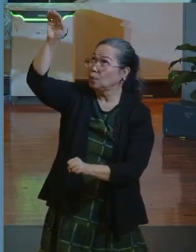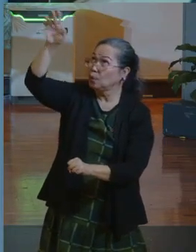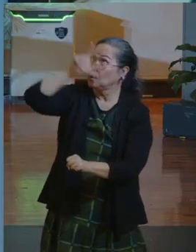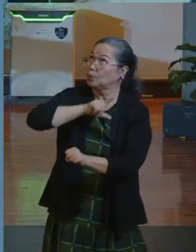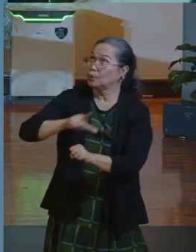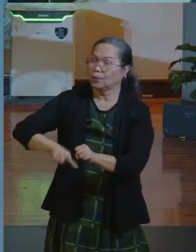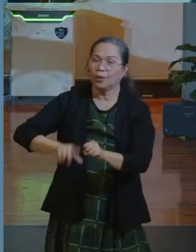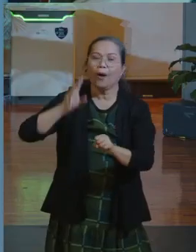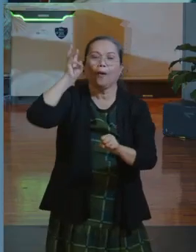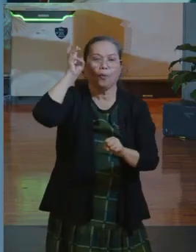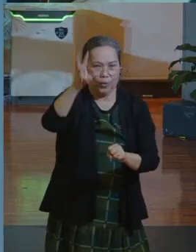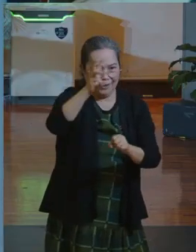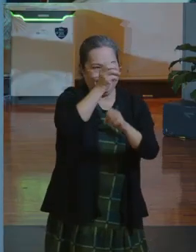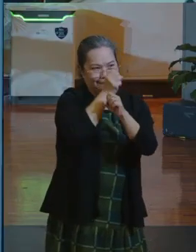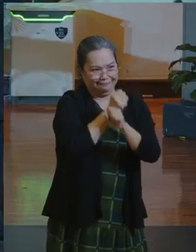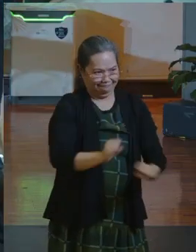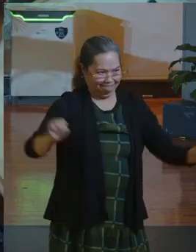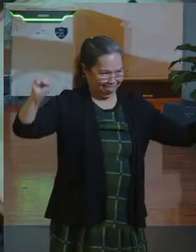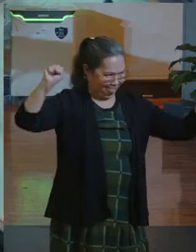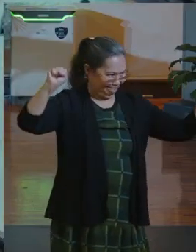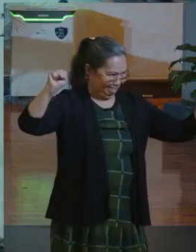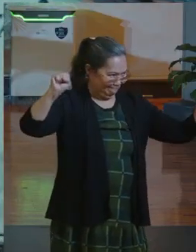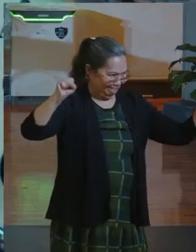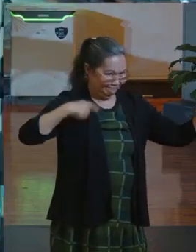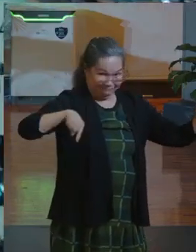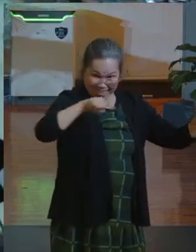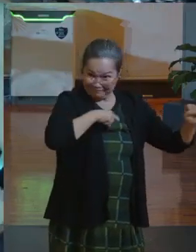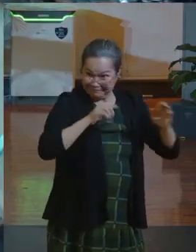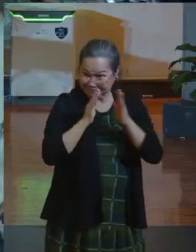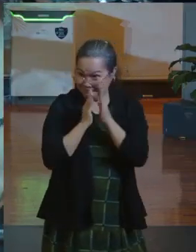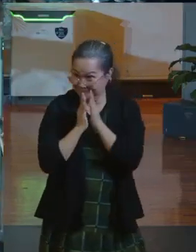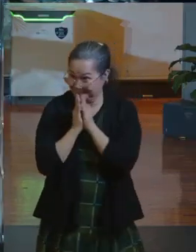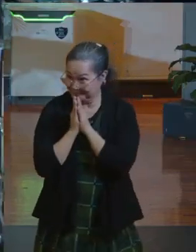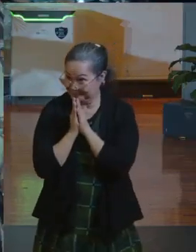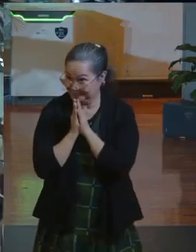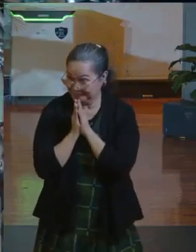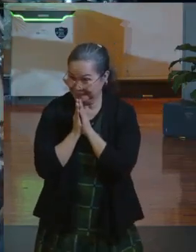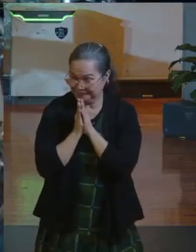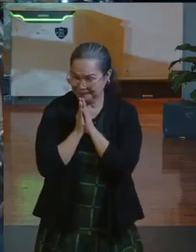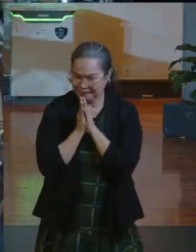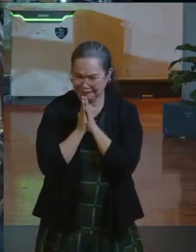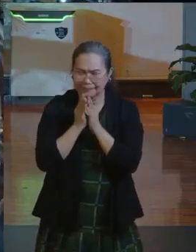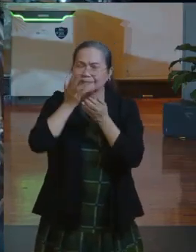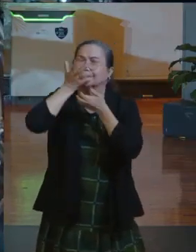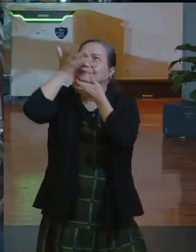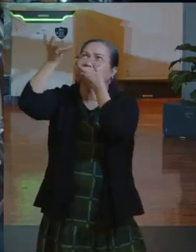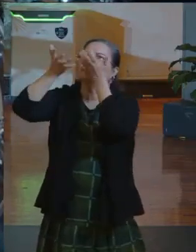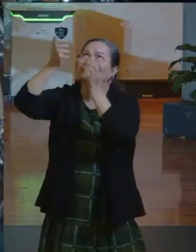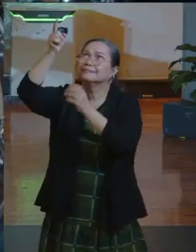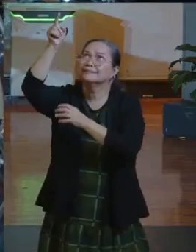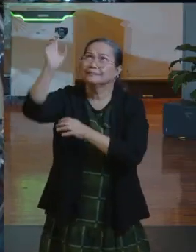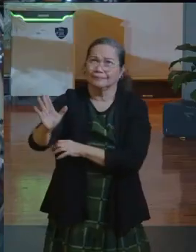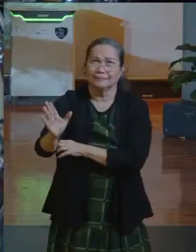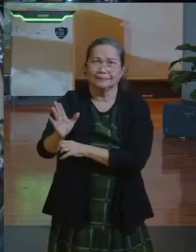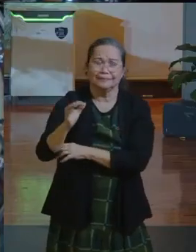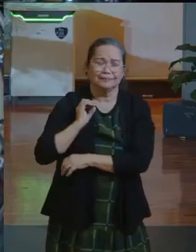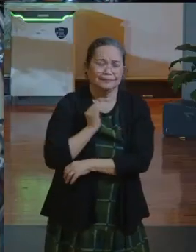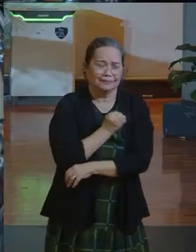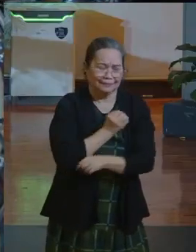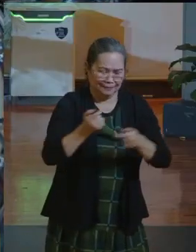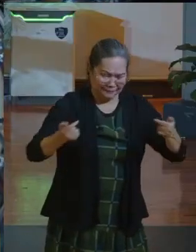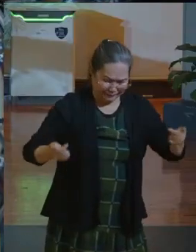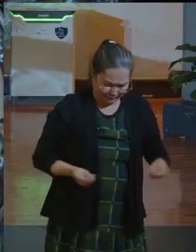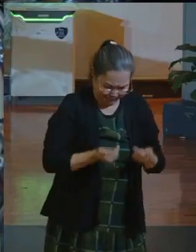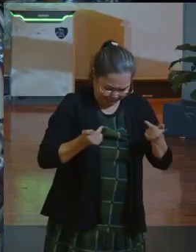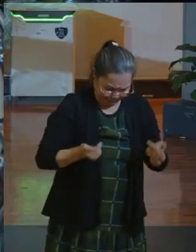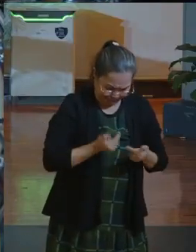saved. Tayo po ngayon ay mananalangin at ipangumpisal ko natin sa ating Panginoon ang ating